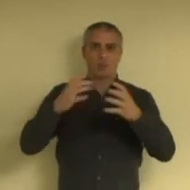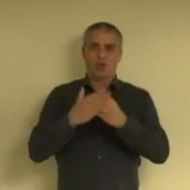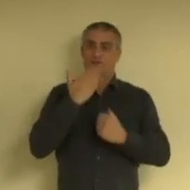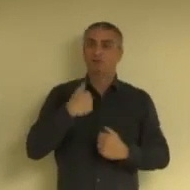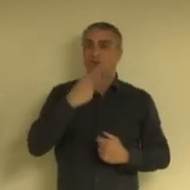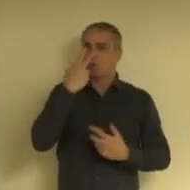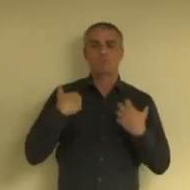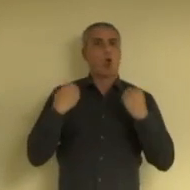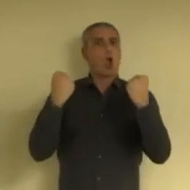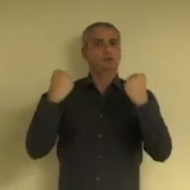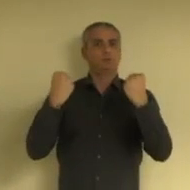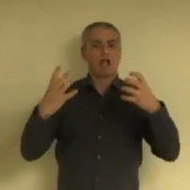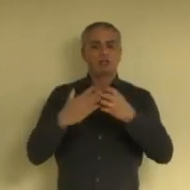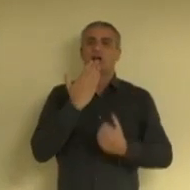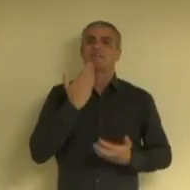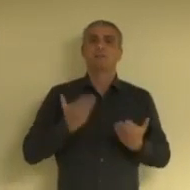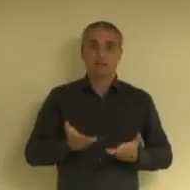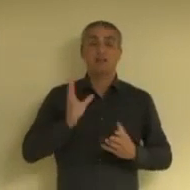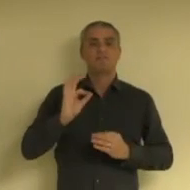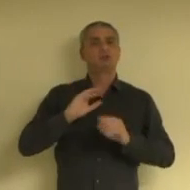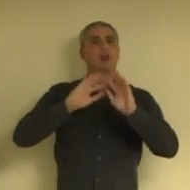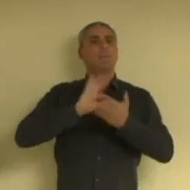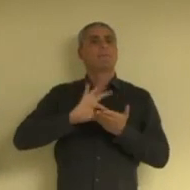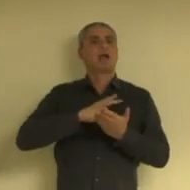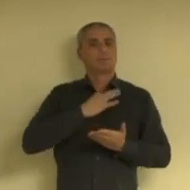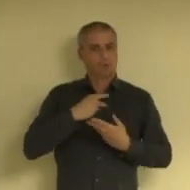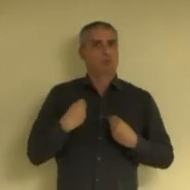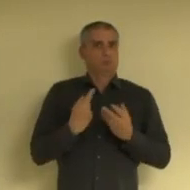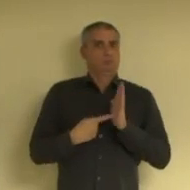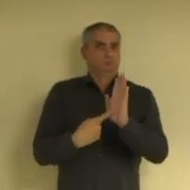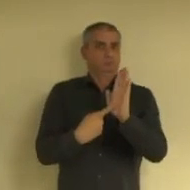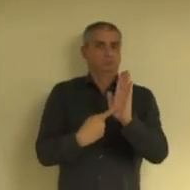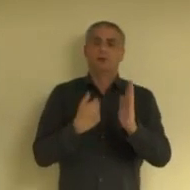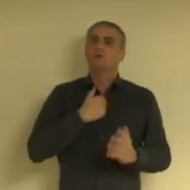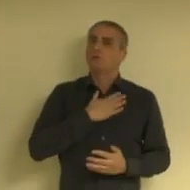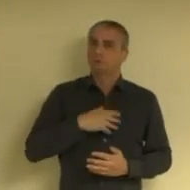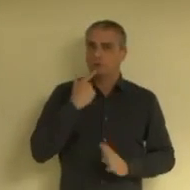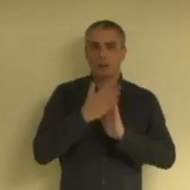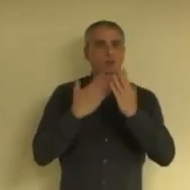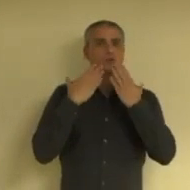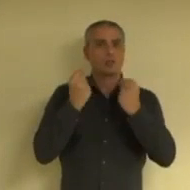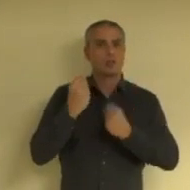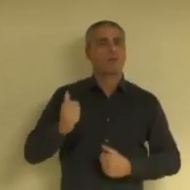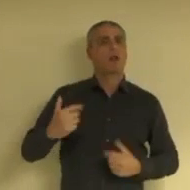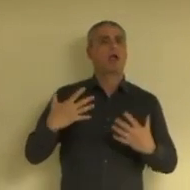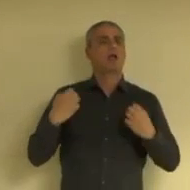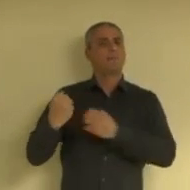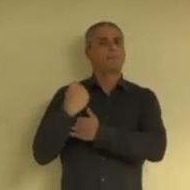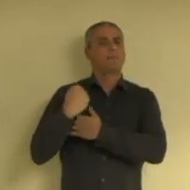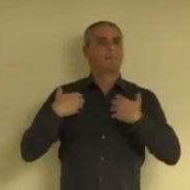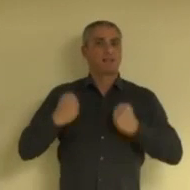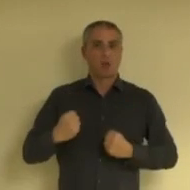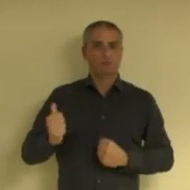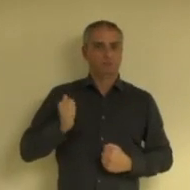אנחנו מתרגשים מהעוצמה שהחברה הישראלית ושמערכת הבריאות מגלים. אני רוצה גם לומר תודה לכוחות הביטחון.